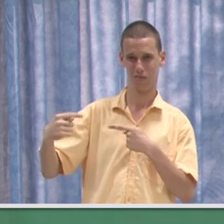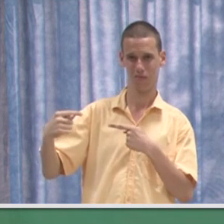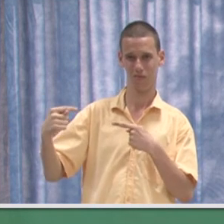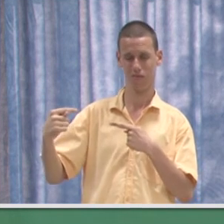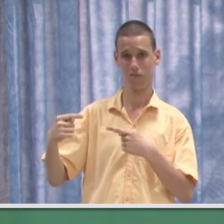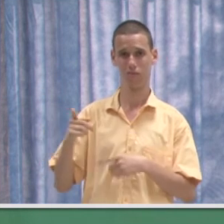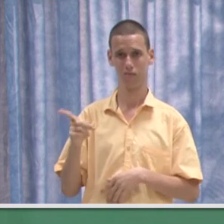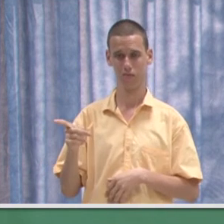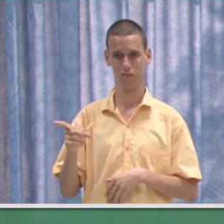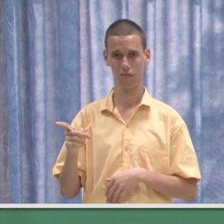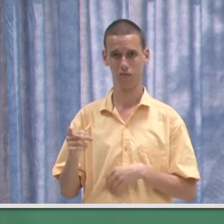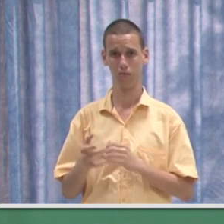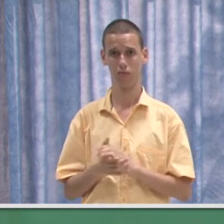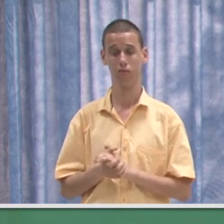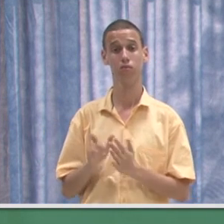nous avons tout.